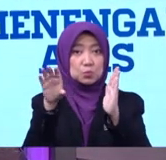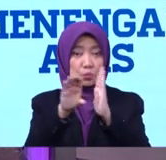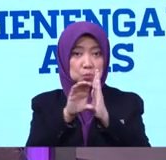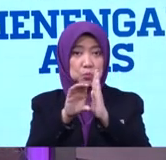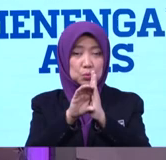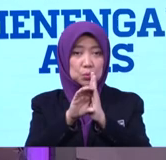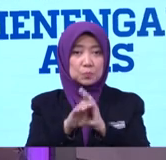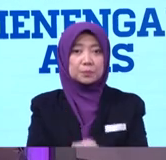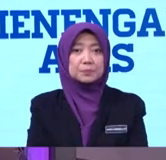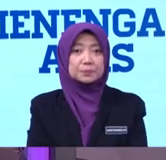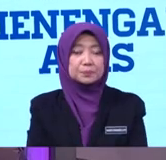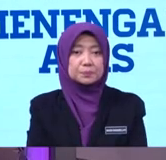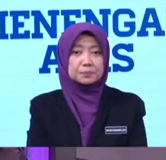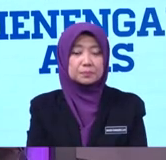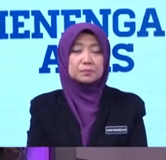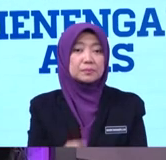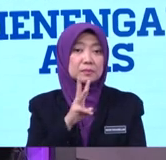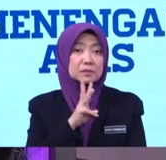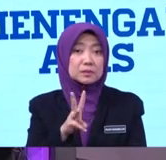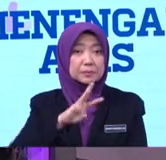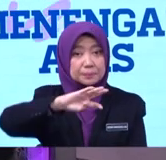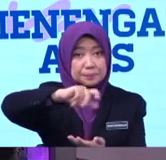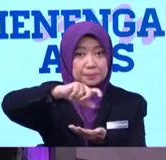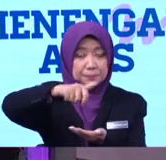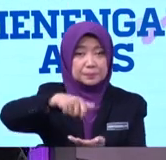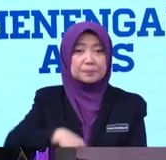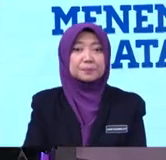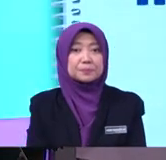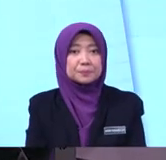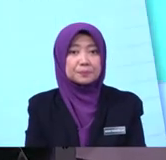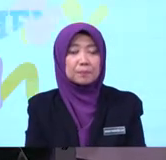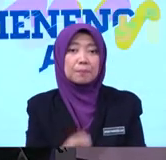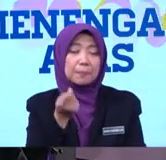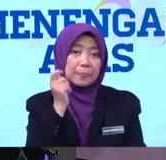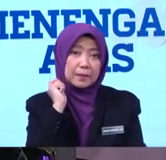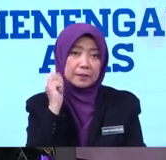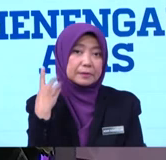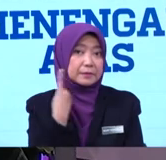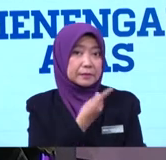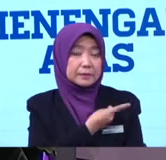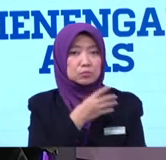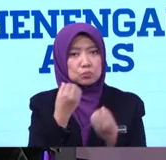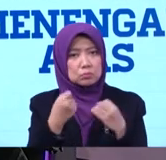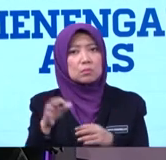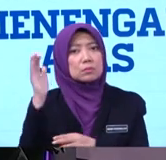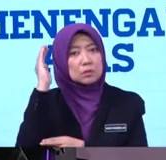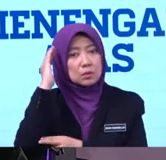Ambillah satu saya ambil untuk air pahit dan tadi kita sebagai